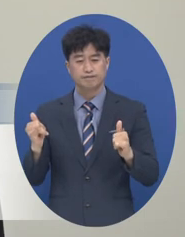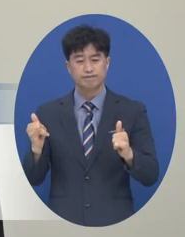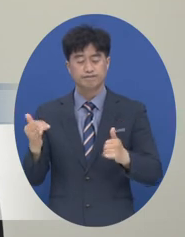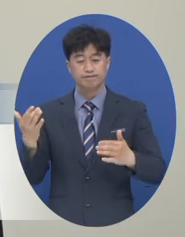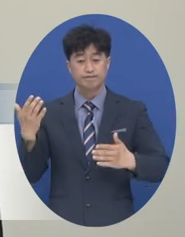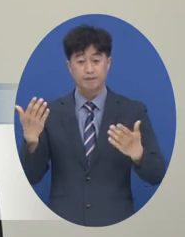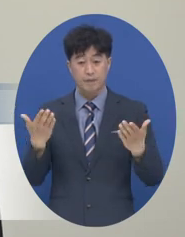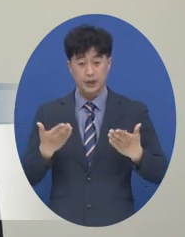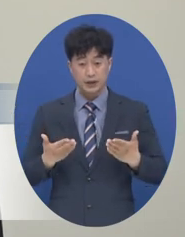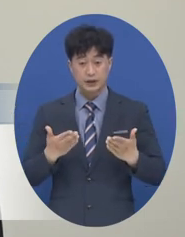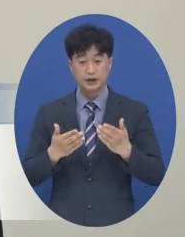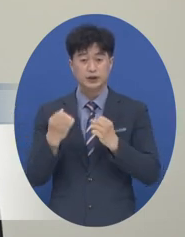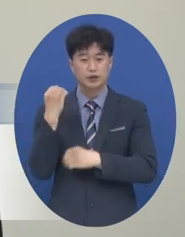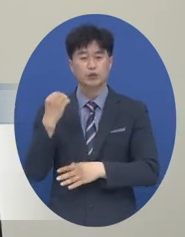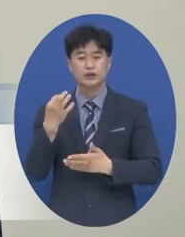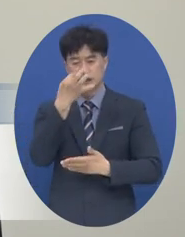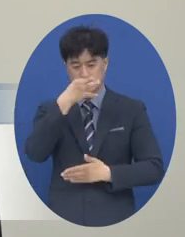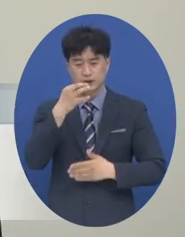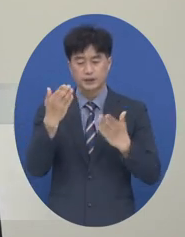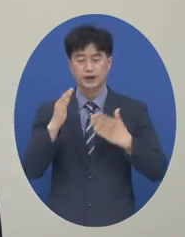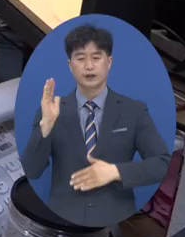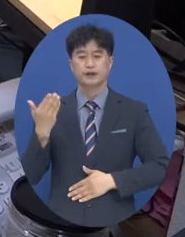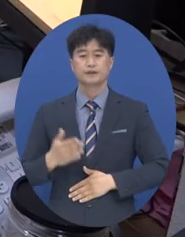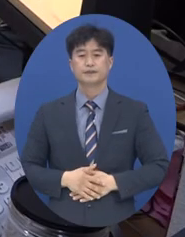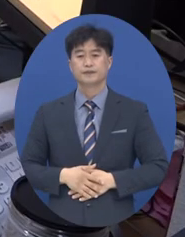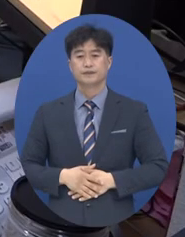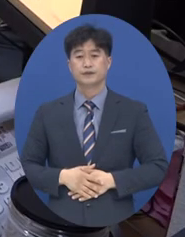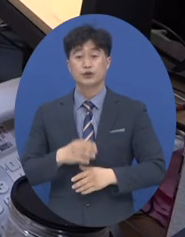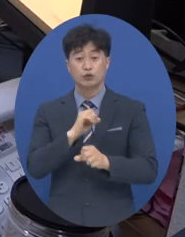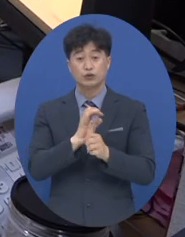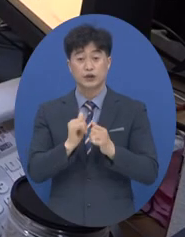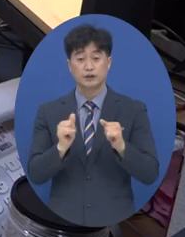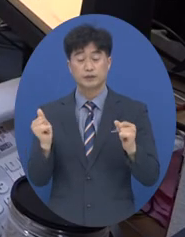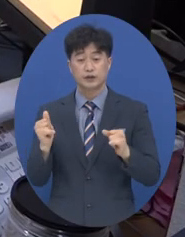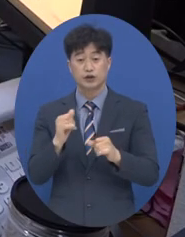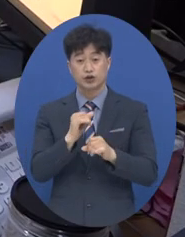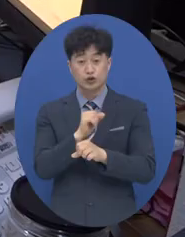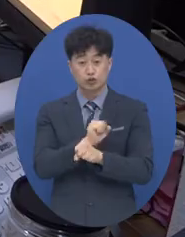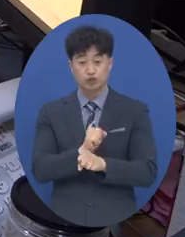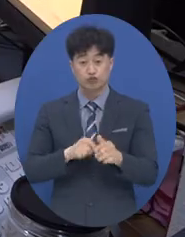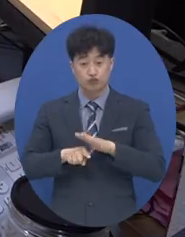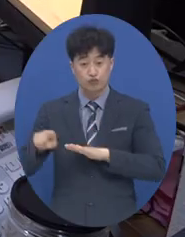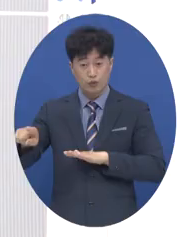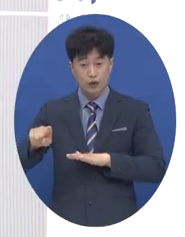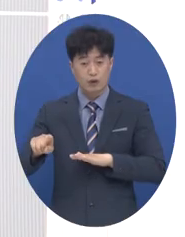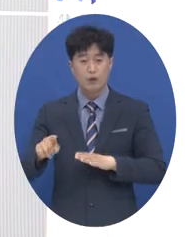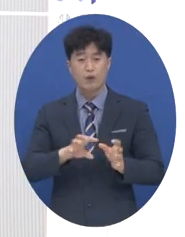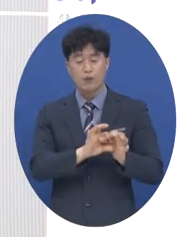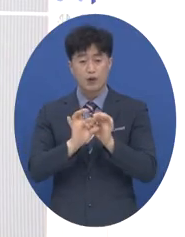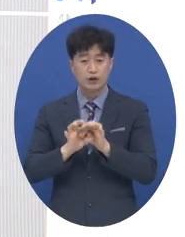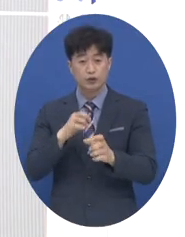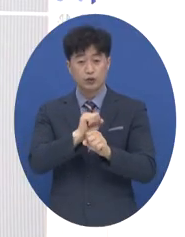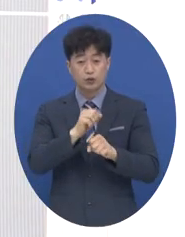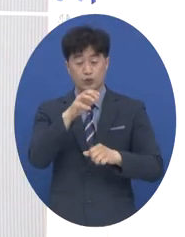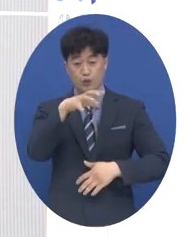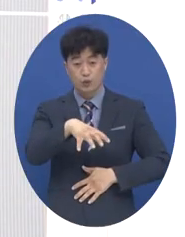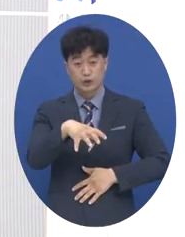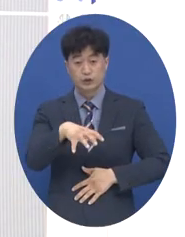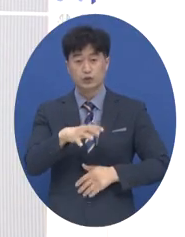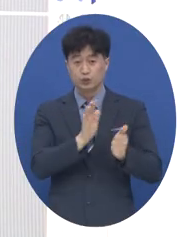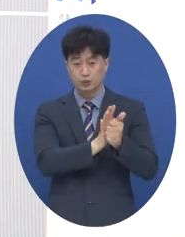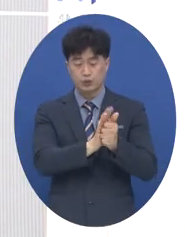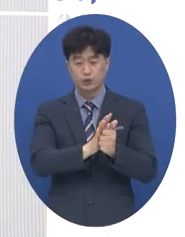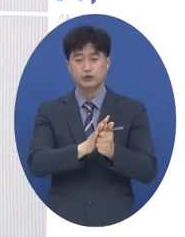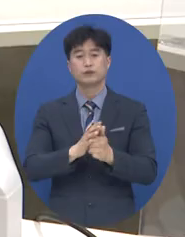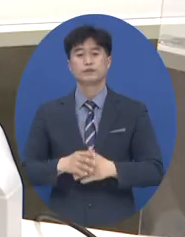직장인으로서 받아야 될 기본적인 혜택들을 받게 됩니다. 연구자가 연구를 주도하고 관련 기업 연구소는 이를